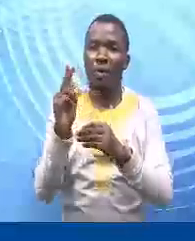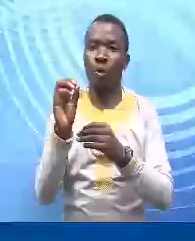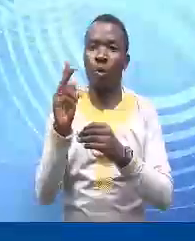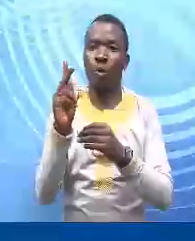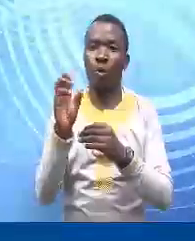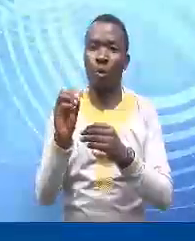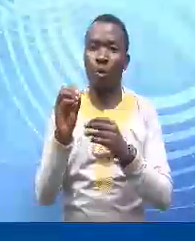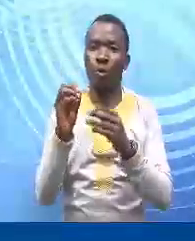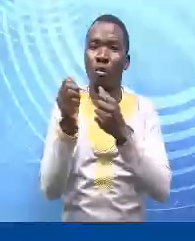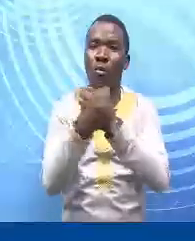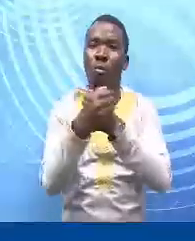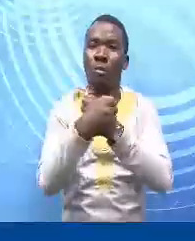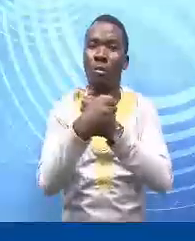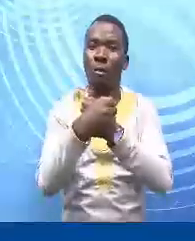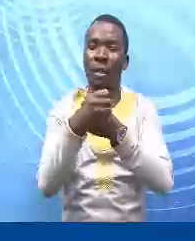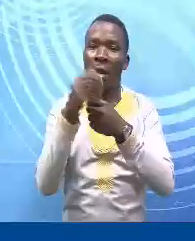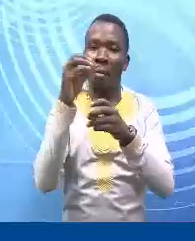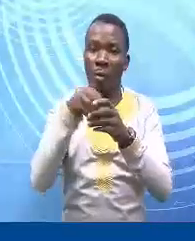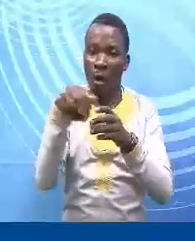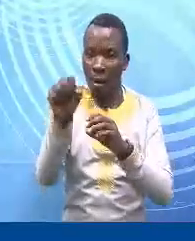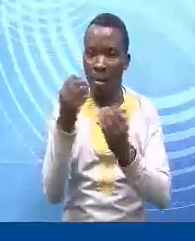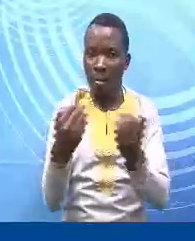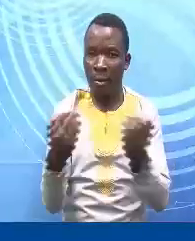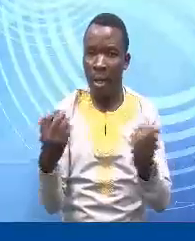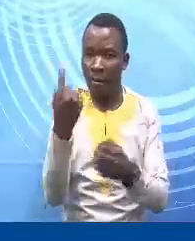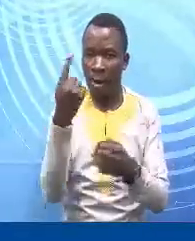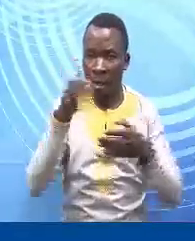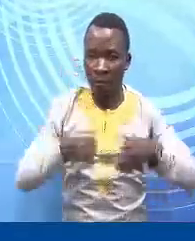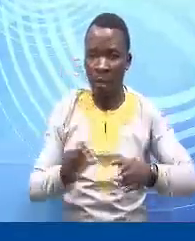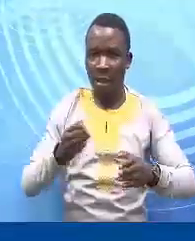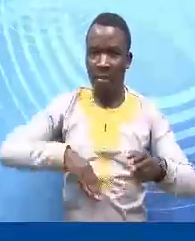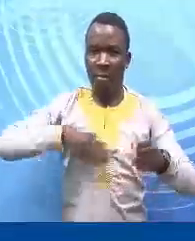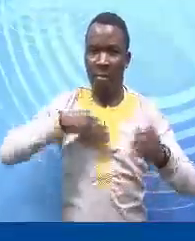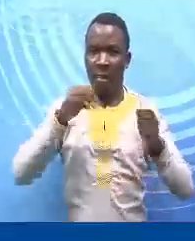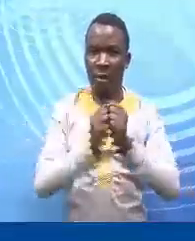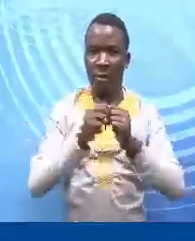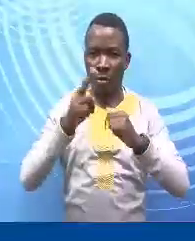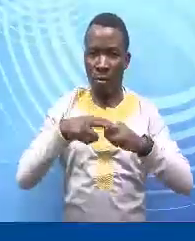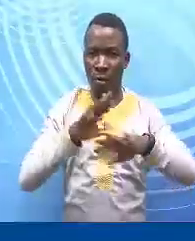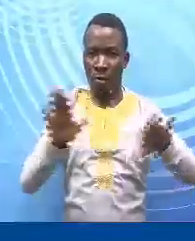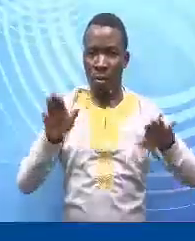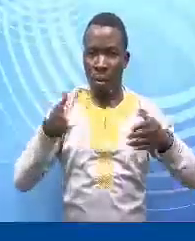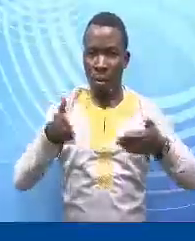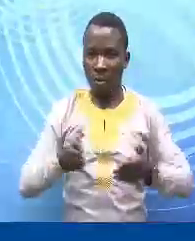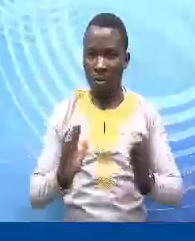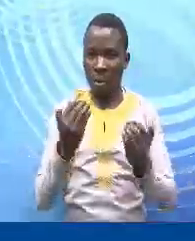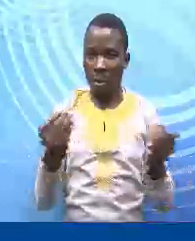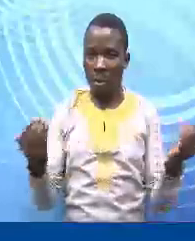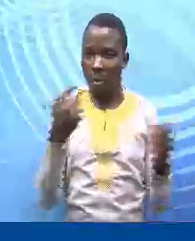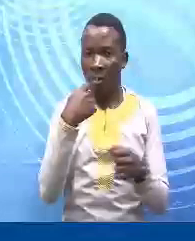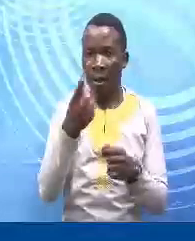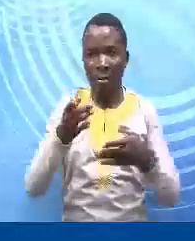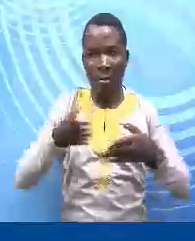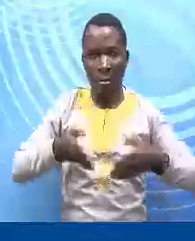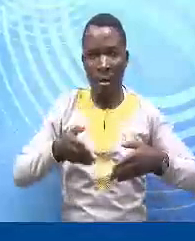ntara y'Uburengerazuba bw'u Rwanda muri aba bana umwe akaba yarabyaye afite imyaka 17 gusa y'amavuko aba bana bakaba bavuga ko